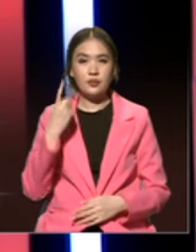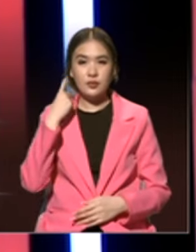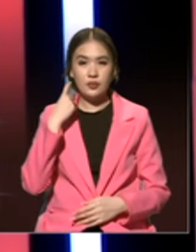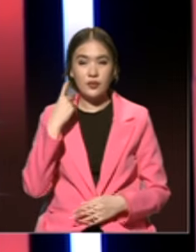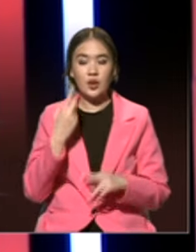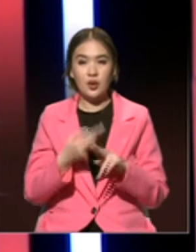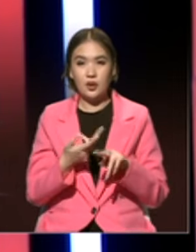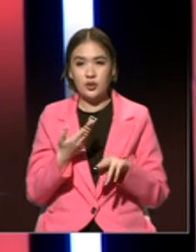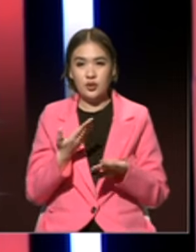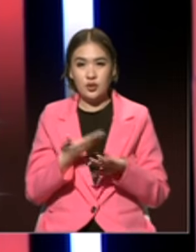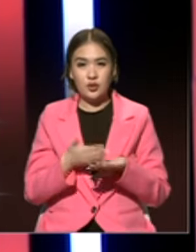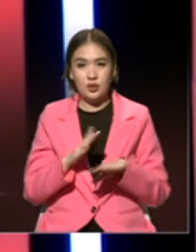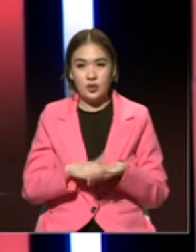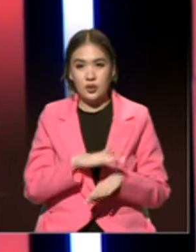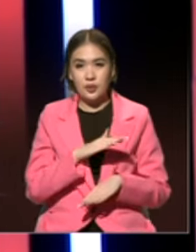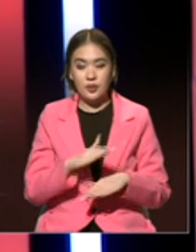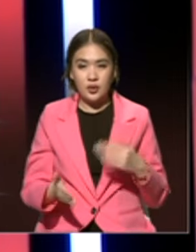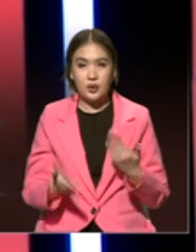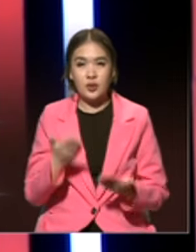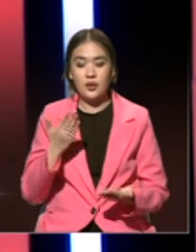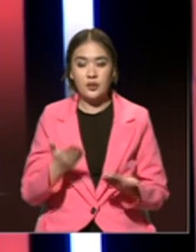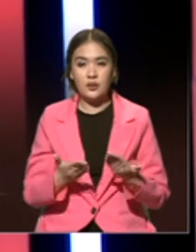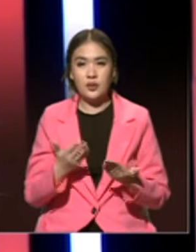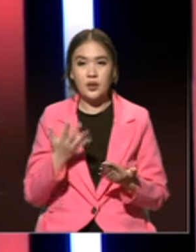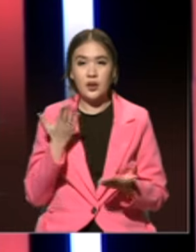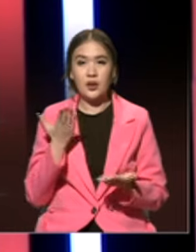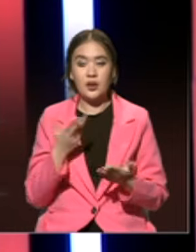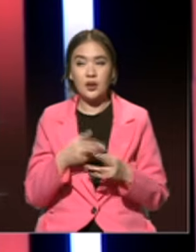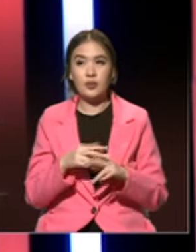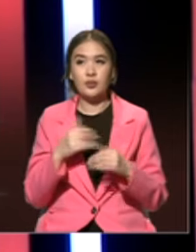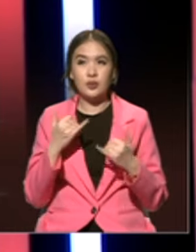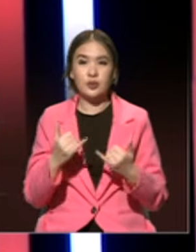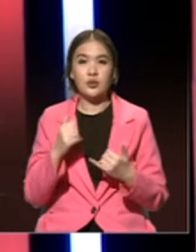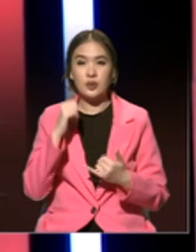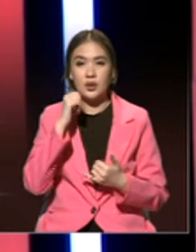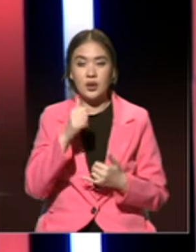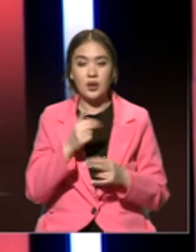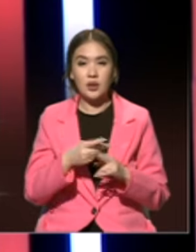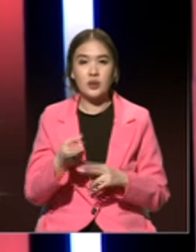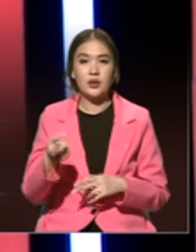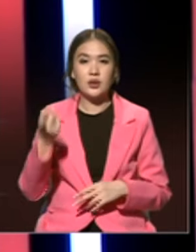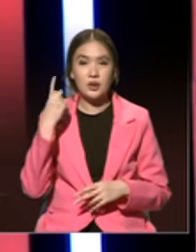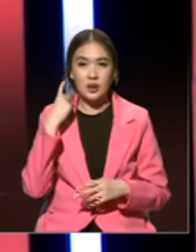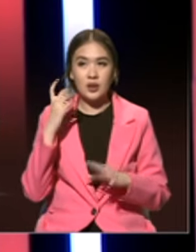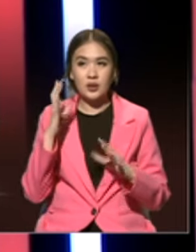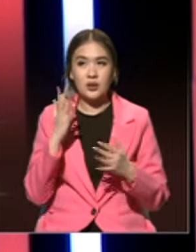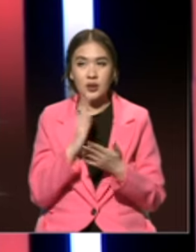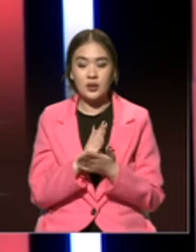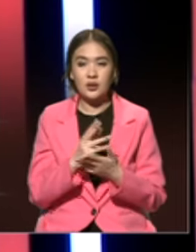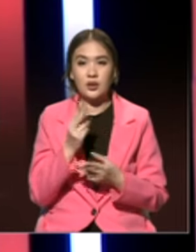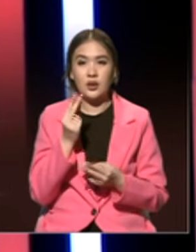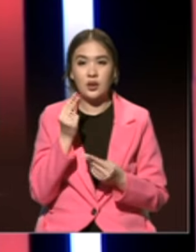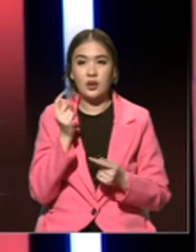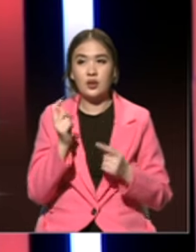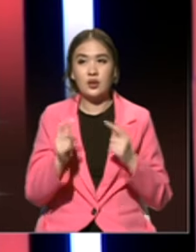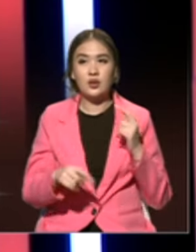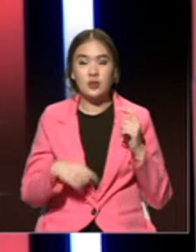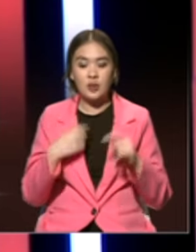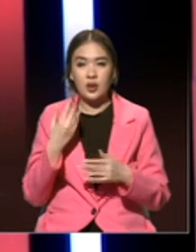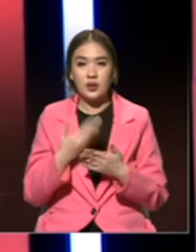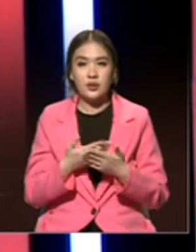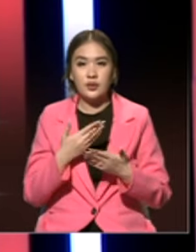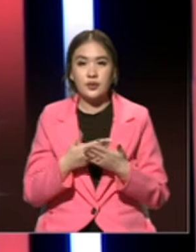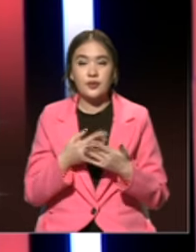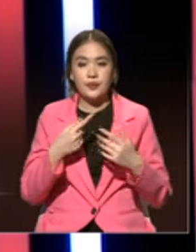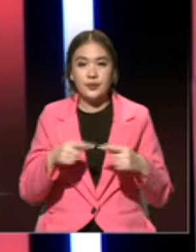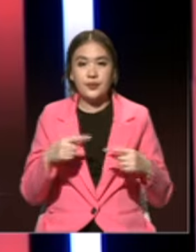соншалықты қиын емес шаруа шығар. Егер бүгін ертең сол жаңағы сырғасын салса, ертең шығыннан да мысалға басқа